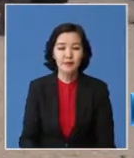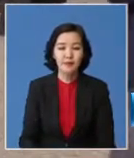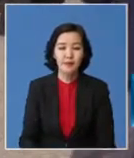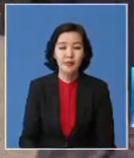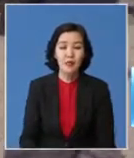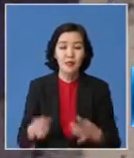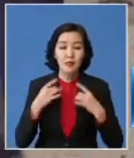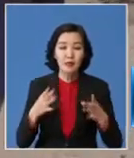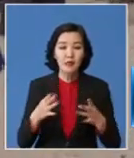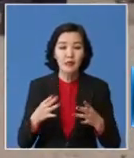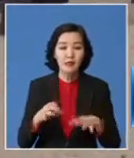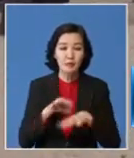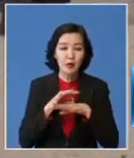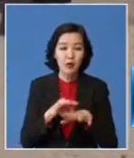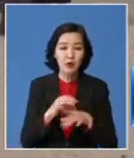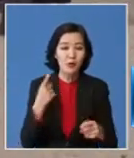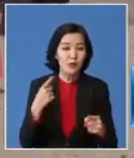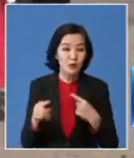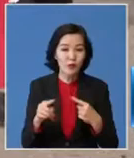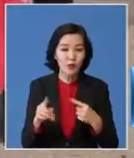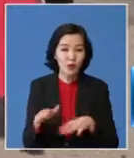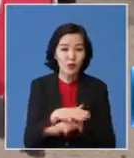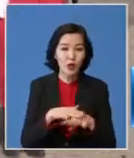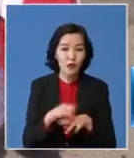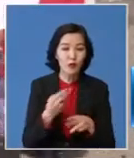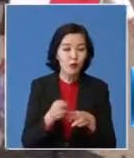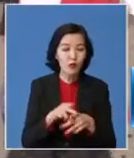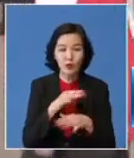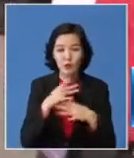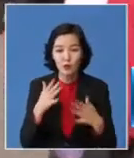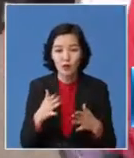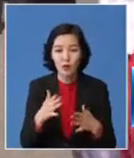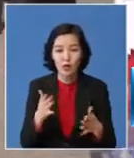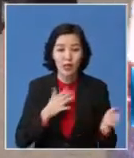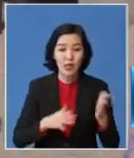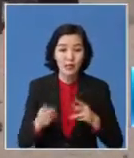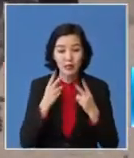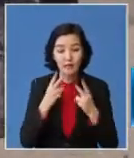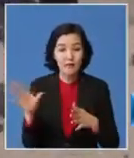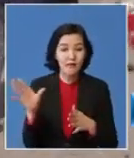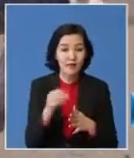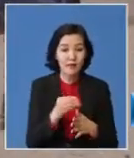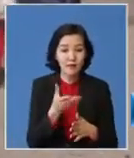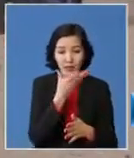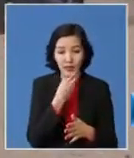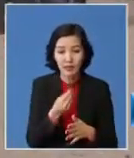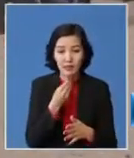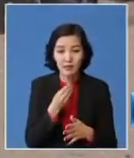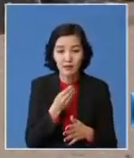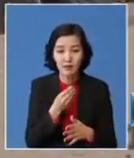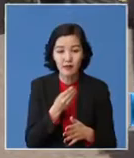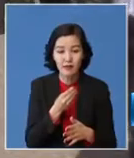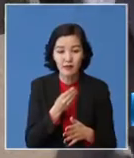Наурыз в этом году прошел по-особенному. Народа здесь очень много, больше, чем обычно. Отрадно видеть здесь всех. Все так красиво. Установили